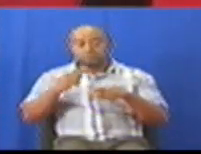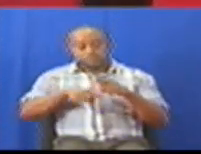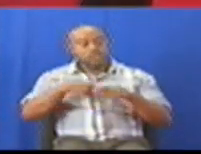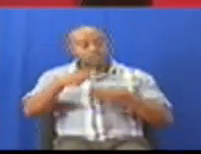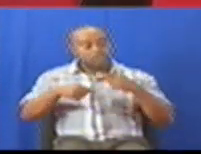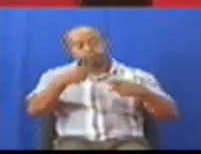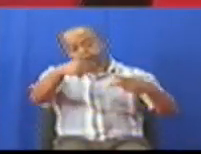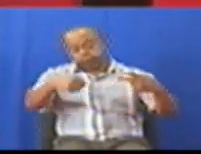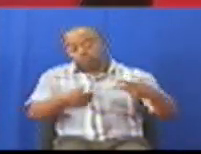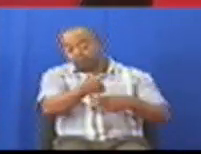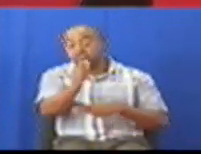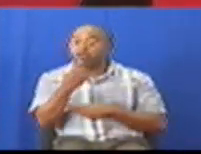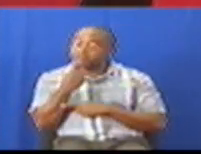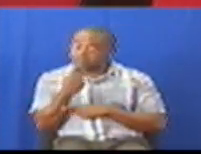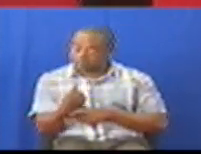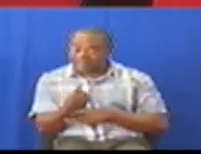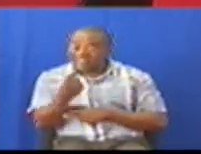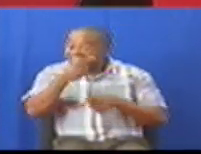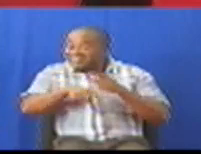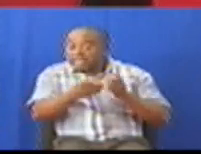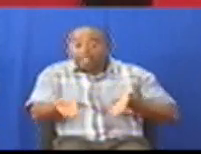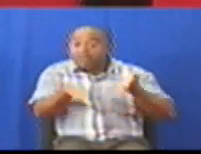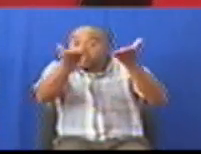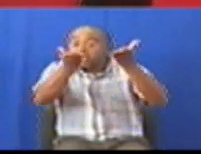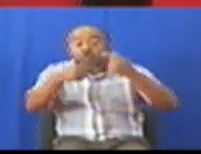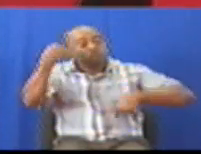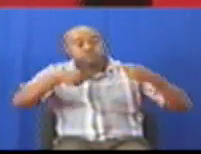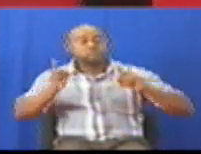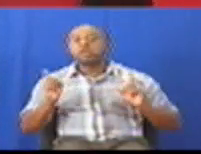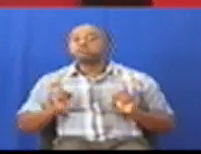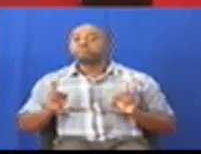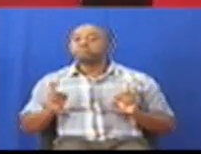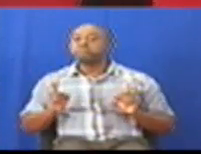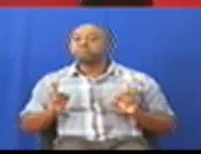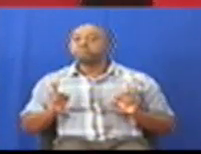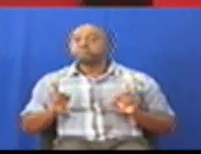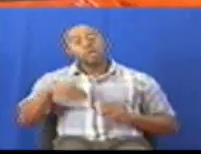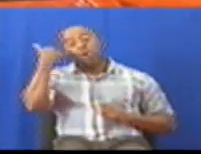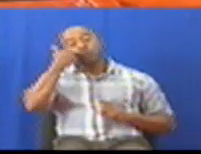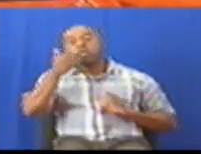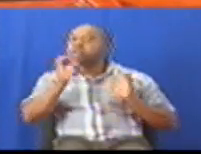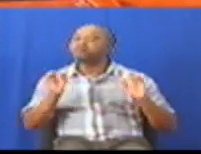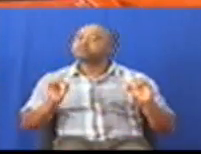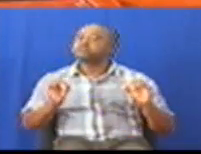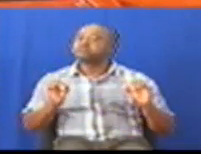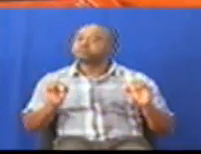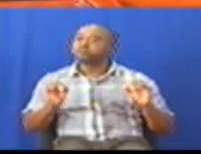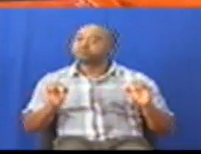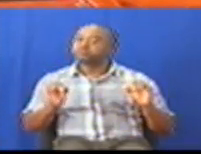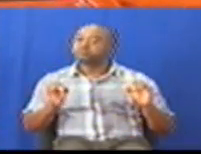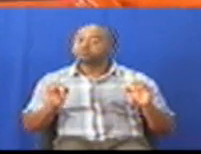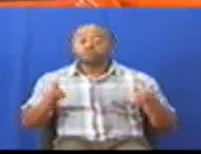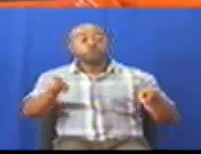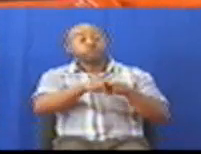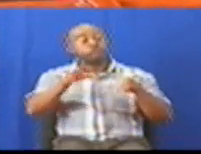amesema yeye mwenyewe kwamba katika swala la maendeleo hakuna siasa wala itikadi. Na wenzangu wa upande